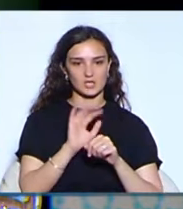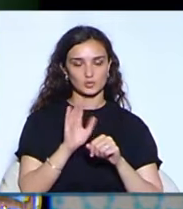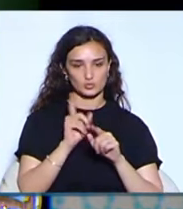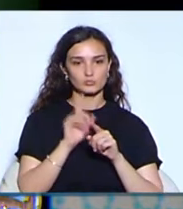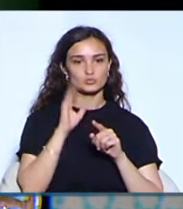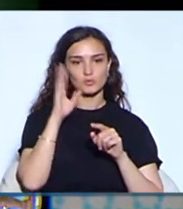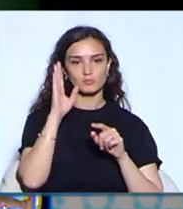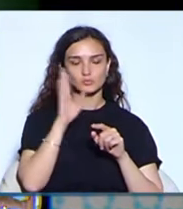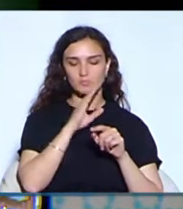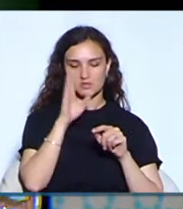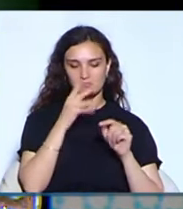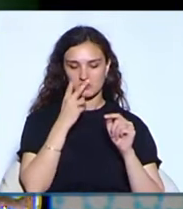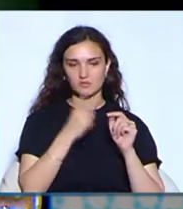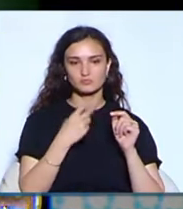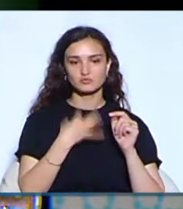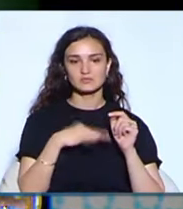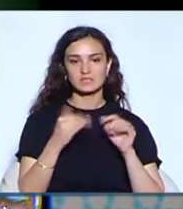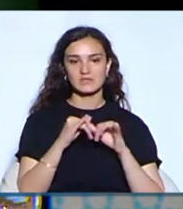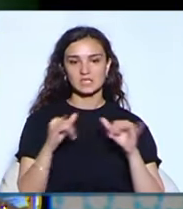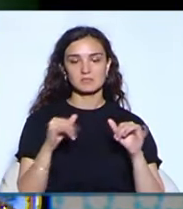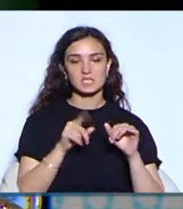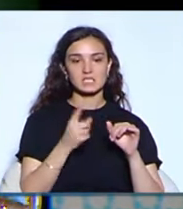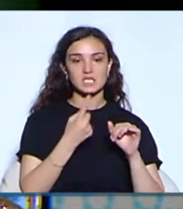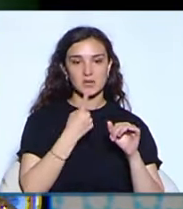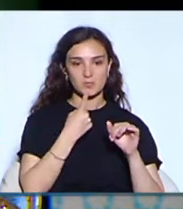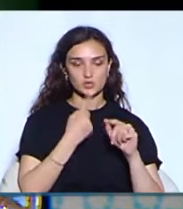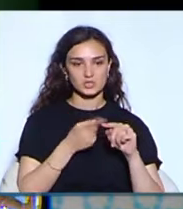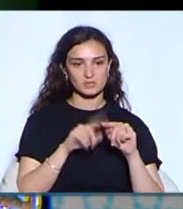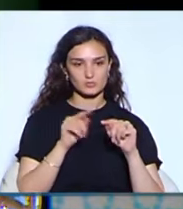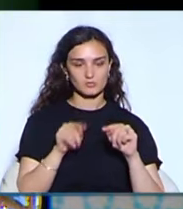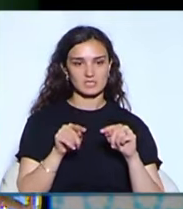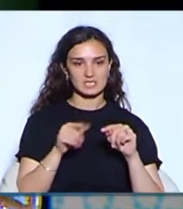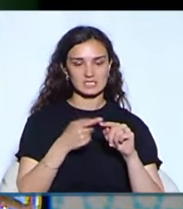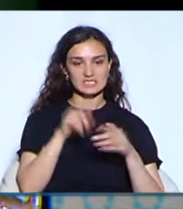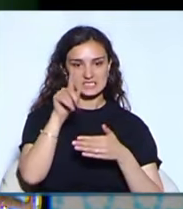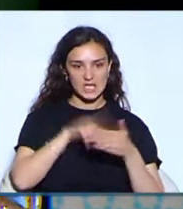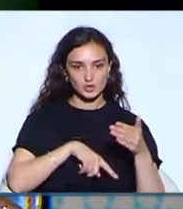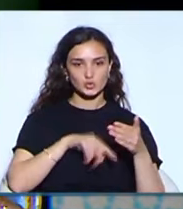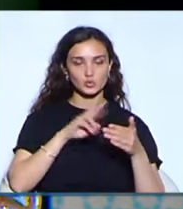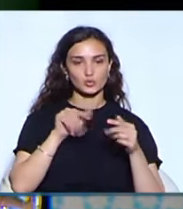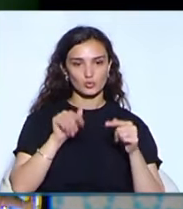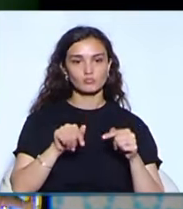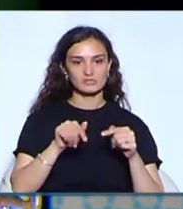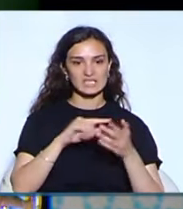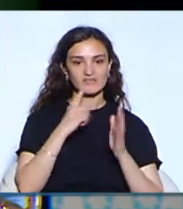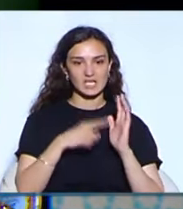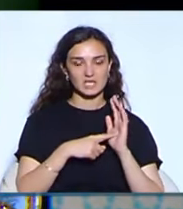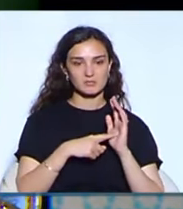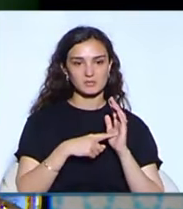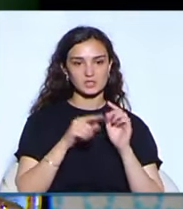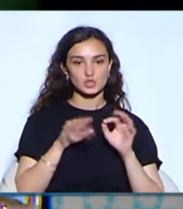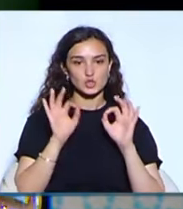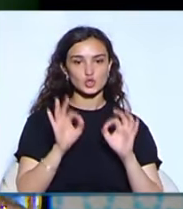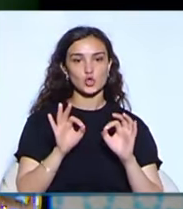მიანიჭოს სათანადო მნიშვნელობა მისი შვილის განვითარებას და ეს ვალიდური ტესტ კითხვარები არის უბრალოდ იმისთვის,